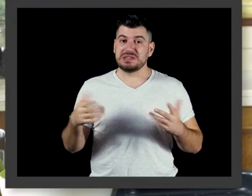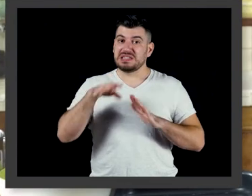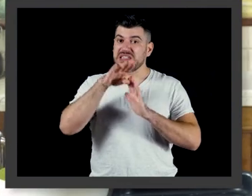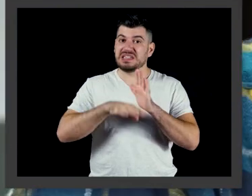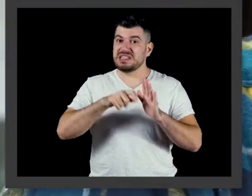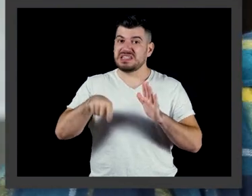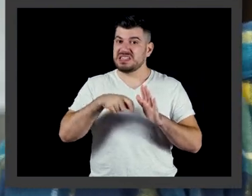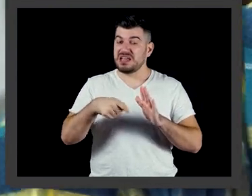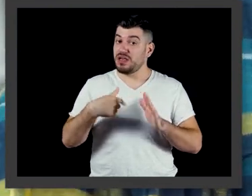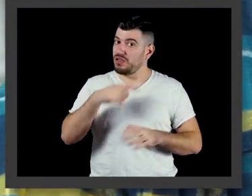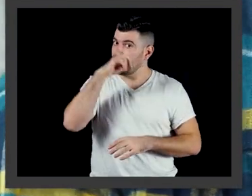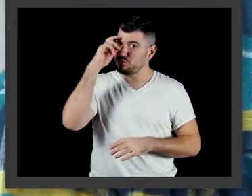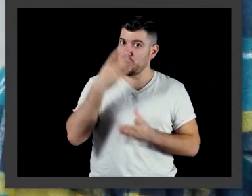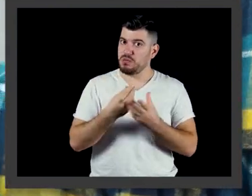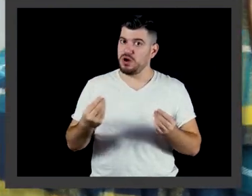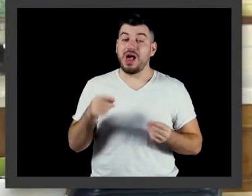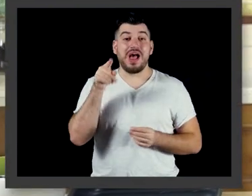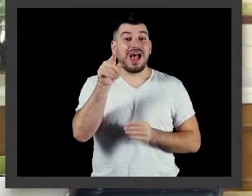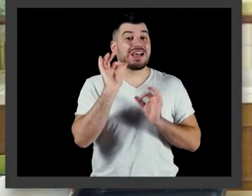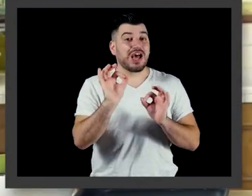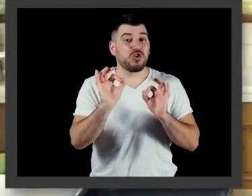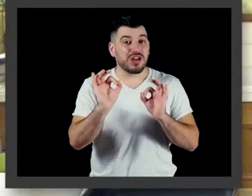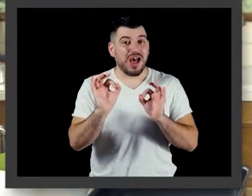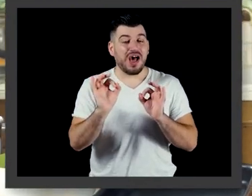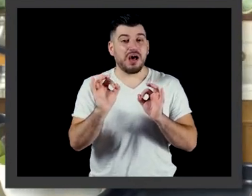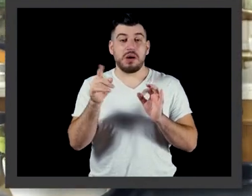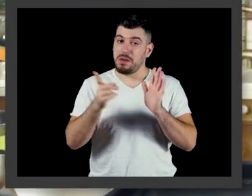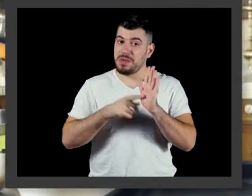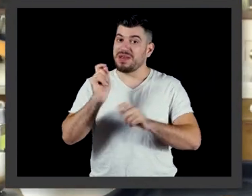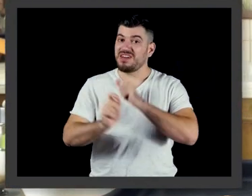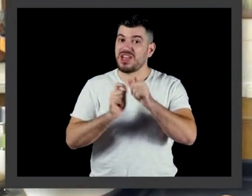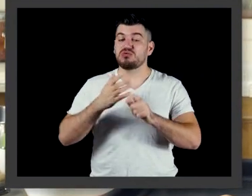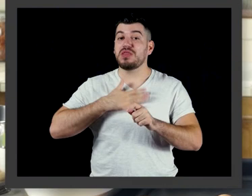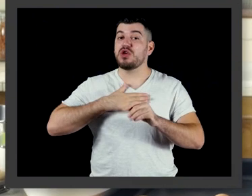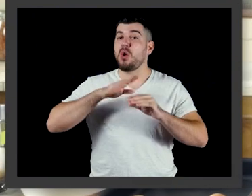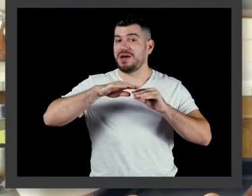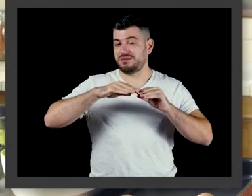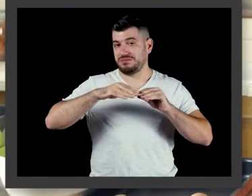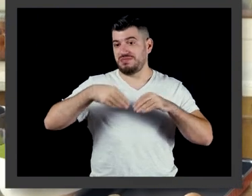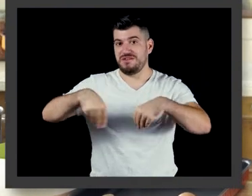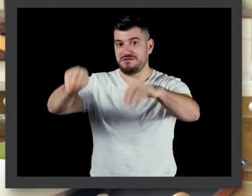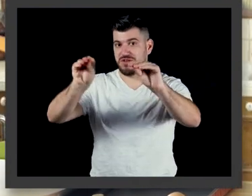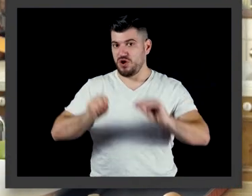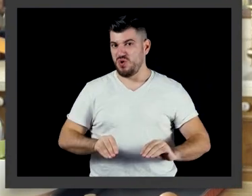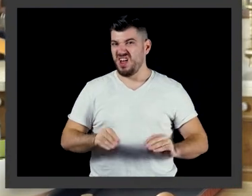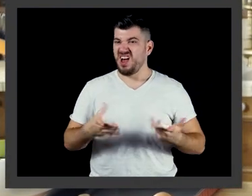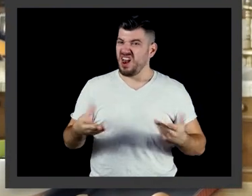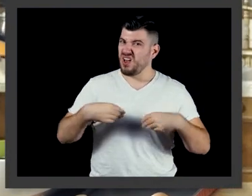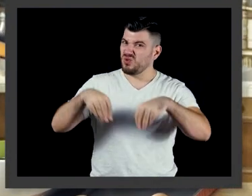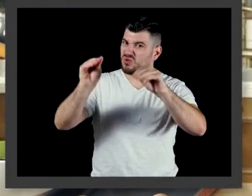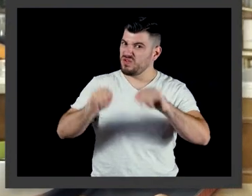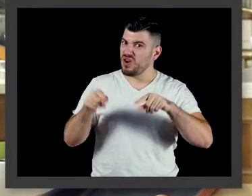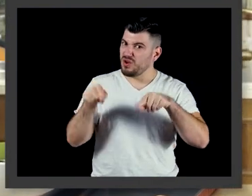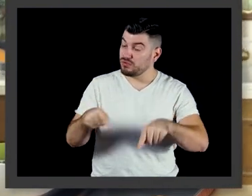μπουγάτσας. Κανονικά βέβαια για να φτιάξουμε μπουγάτσα πρέπει να ανοίξουμε το δικό μας φύλλο. Αλλά είναι ένα φύλλο που ούτε εγώ μπορώ να το